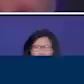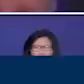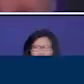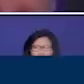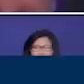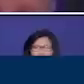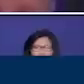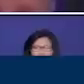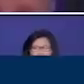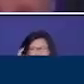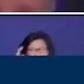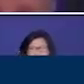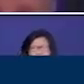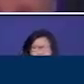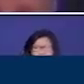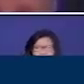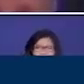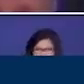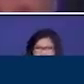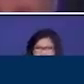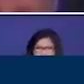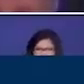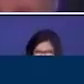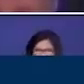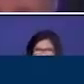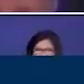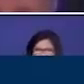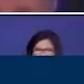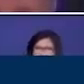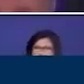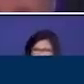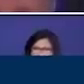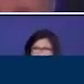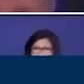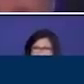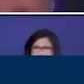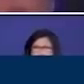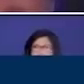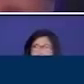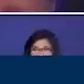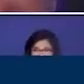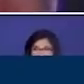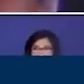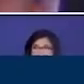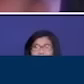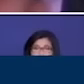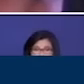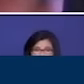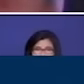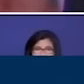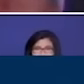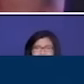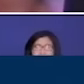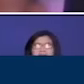saya tidak setuju itu saya seleksi caleg caleg tersebut Kalau ada bukti juga silahkan laporkan kepada kami itu